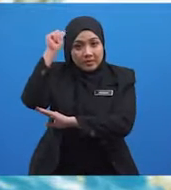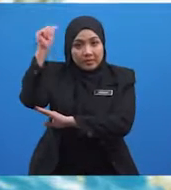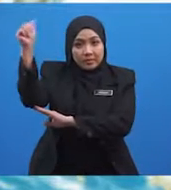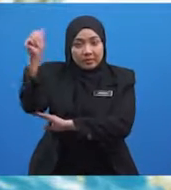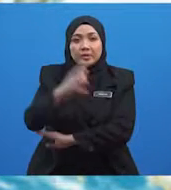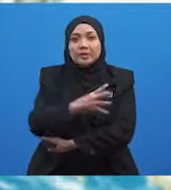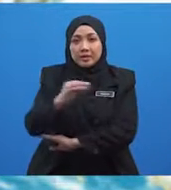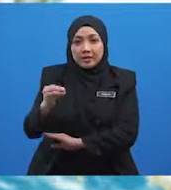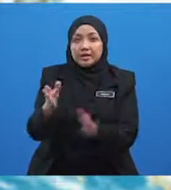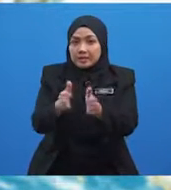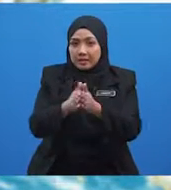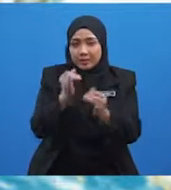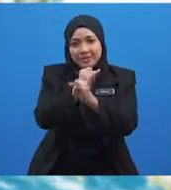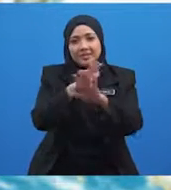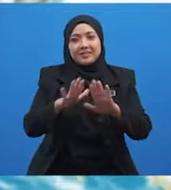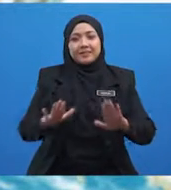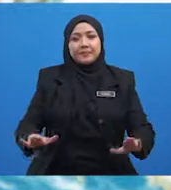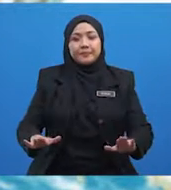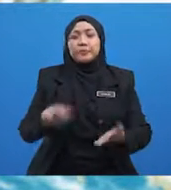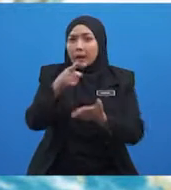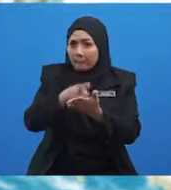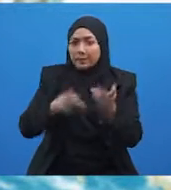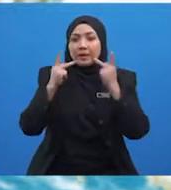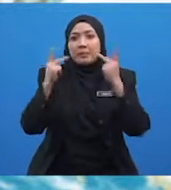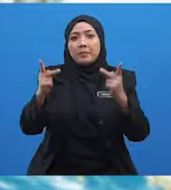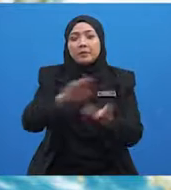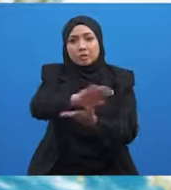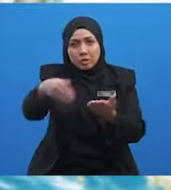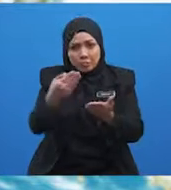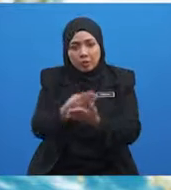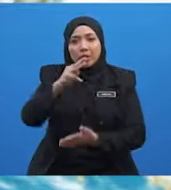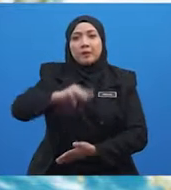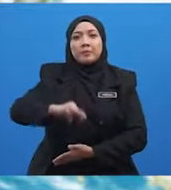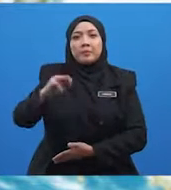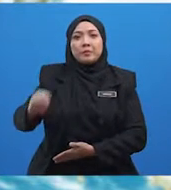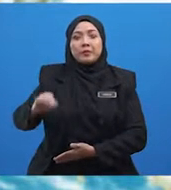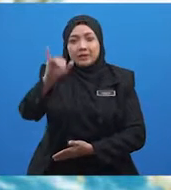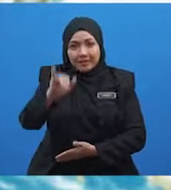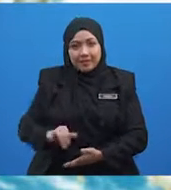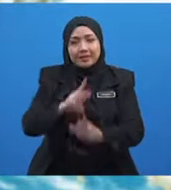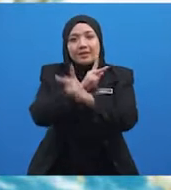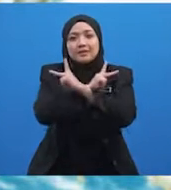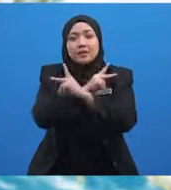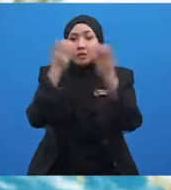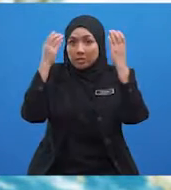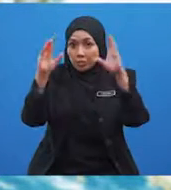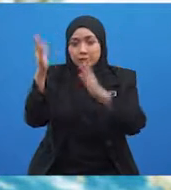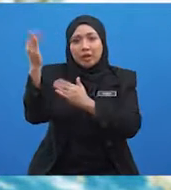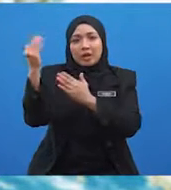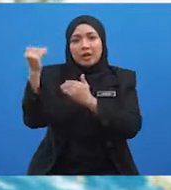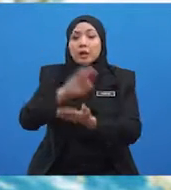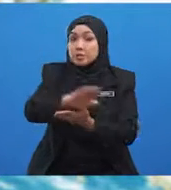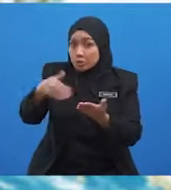Assalamualaikum dan salam sejahtera. Apa khabar semua pelajar yang dikasihi? Cikgu harap